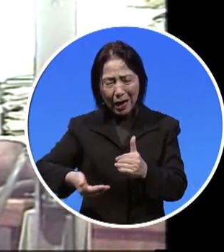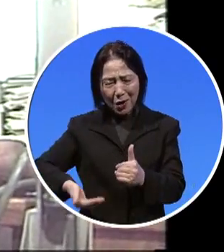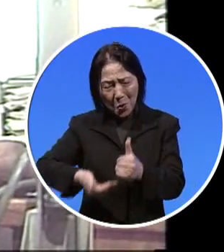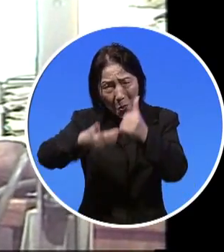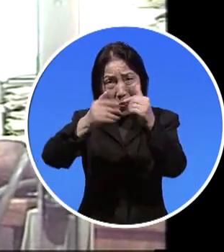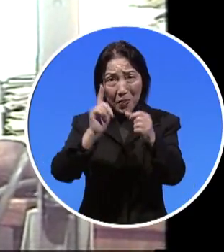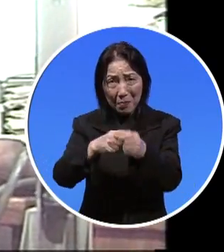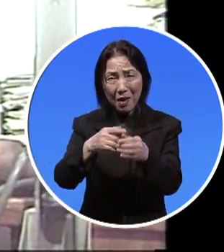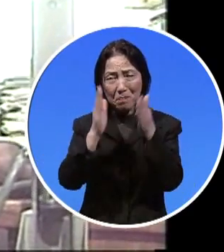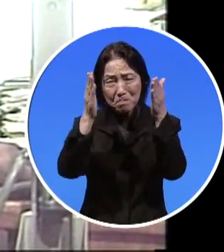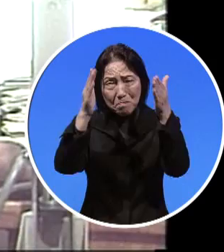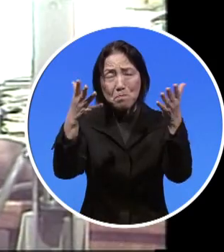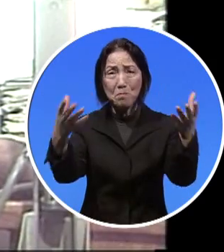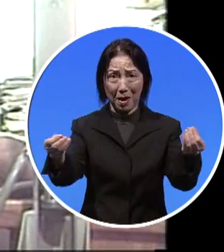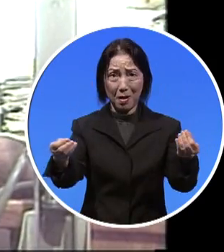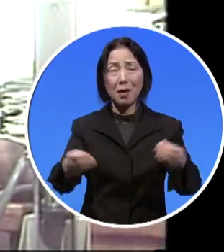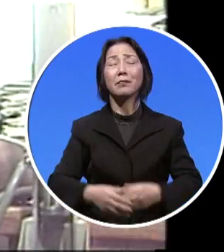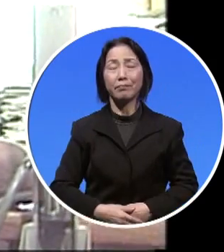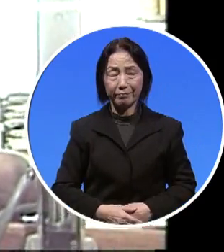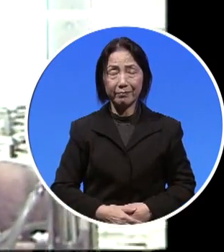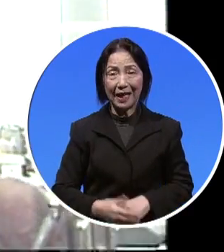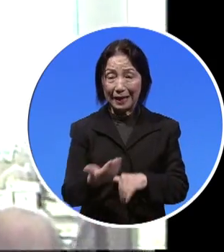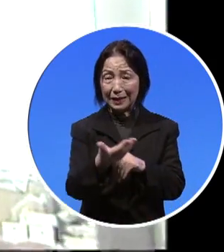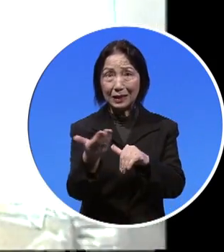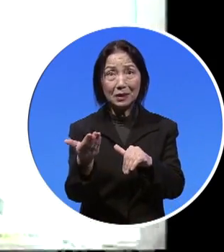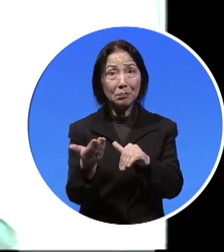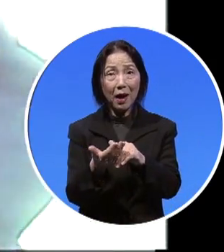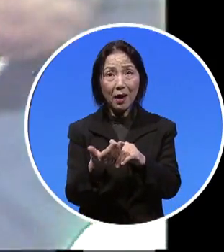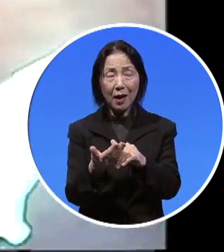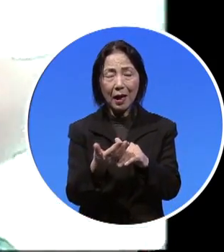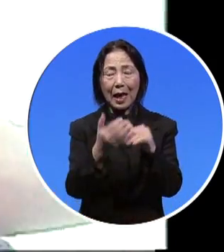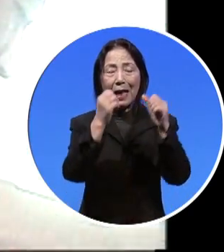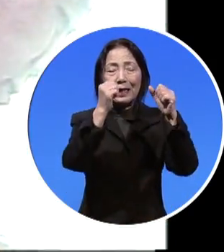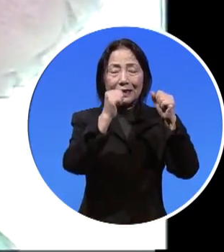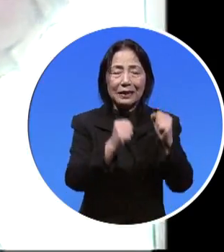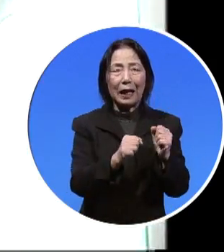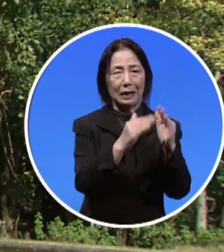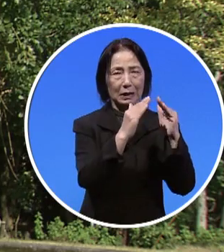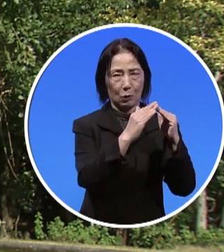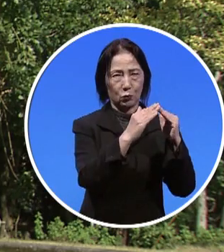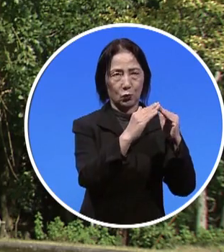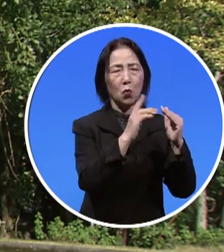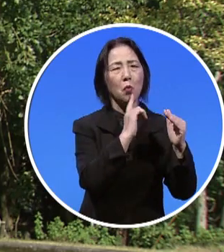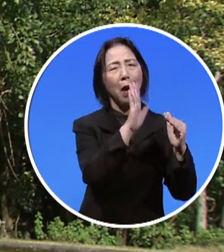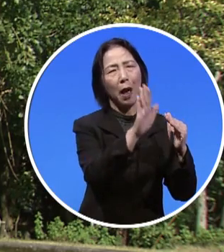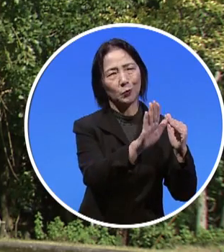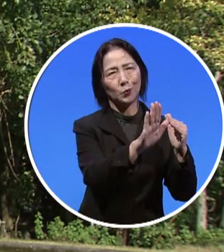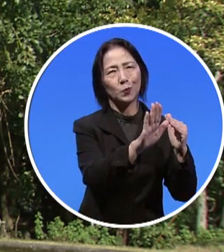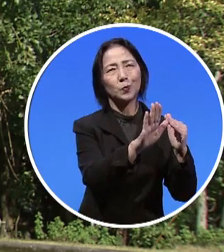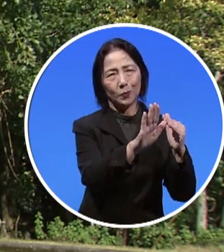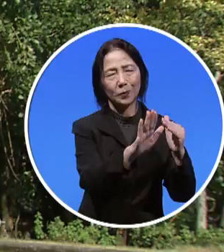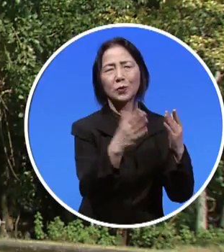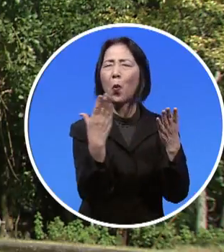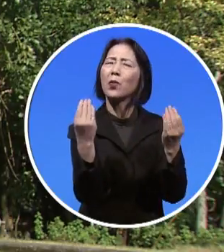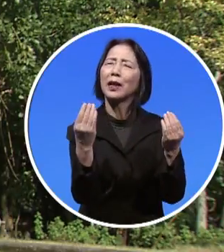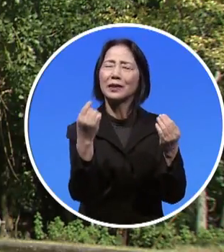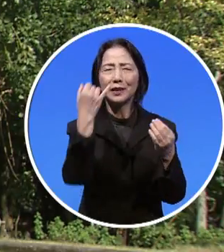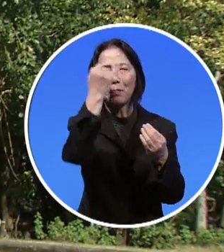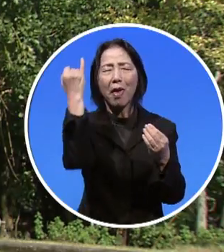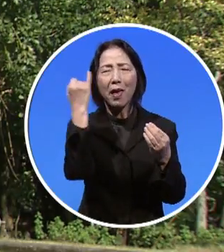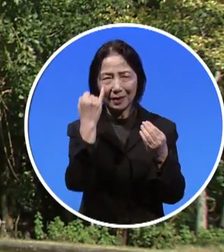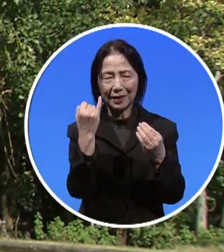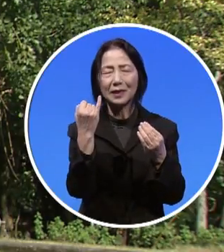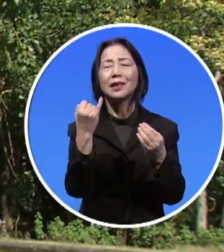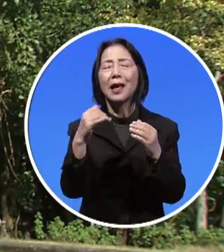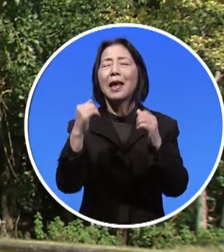を注いできました4まで在宅という言葉がありますけれどもまあ在宅と